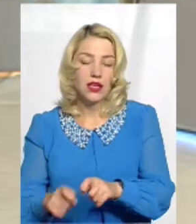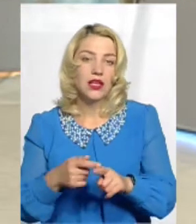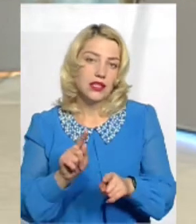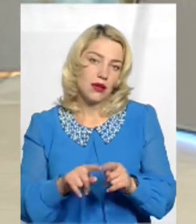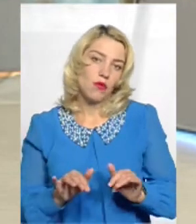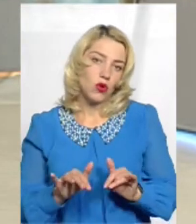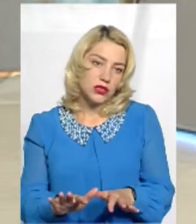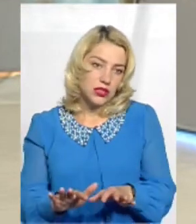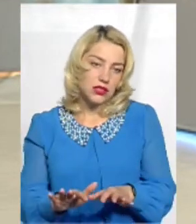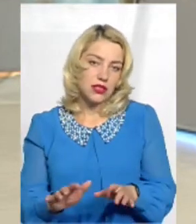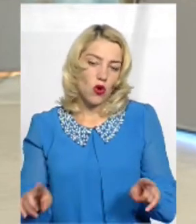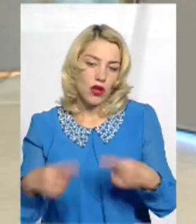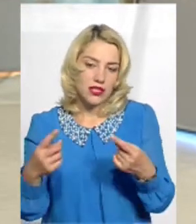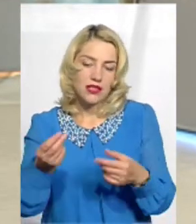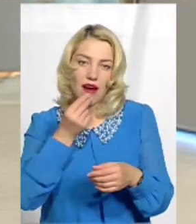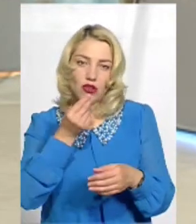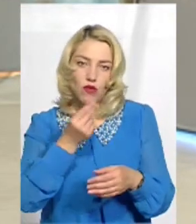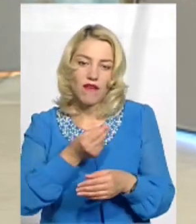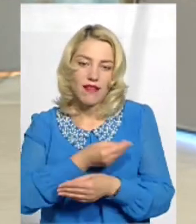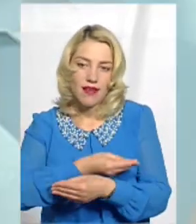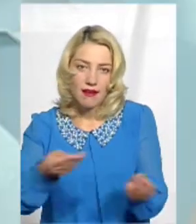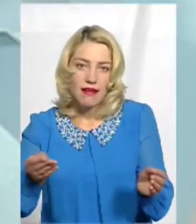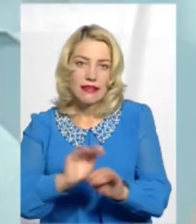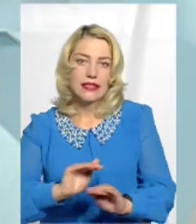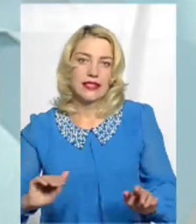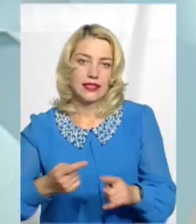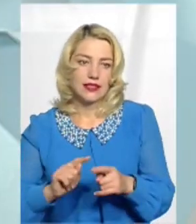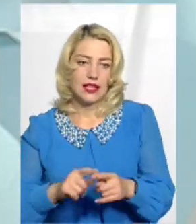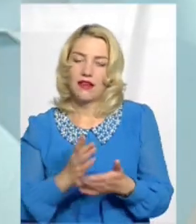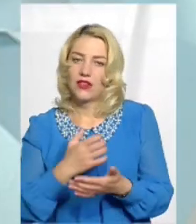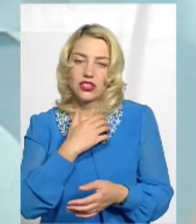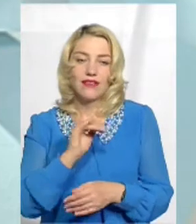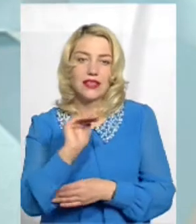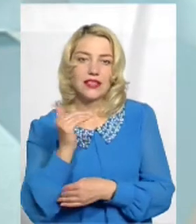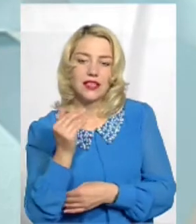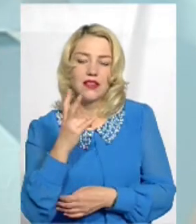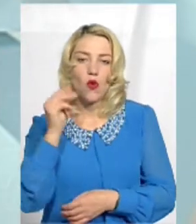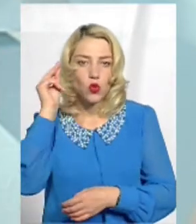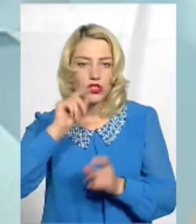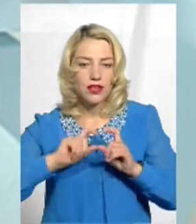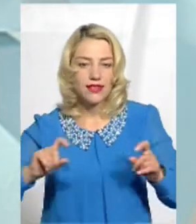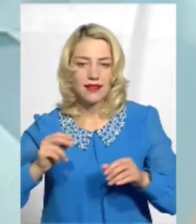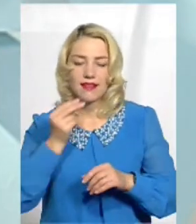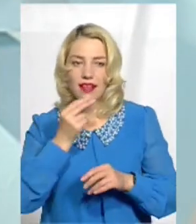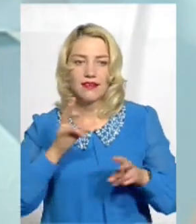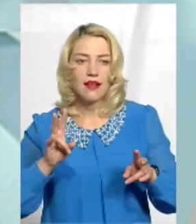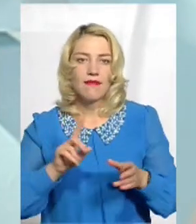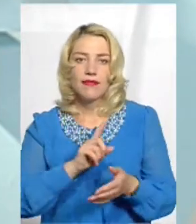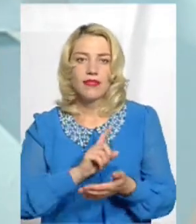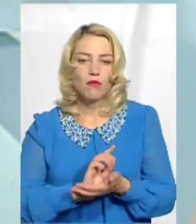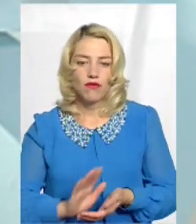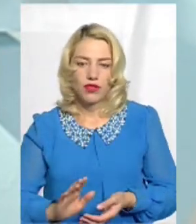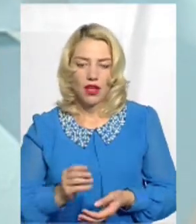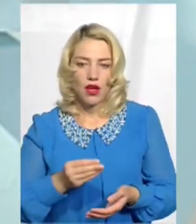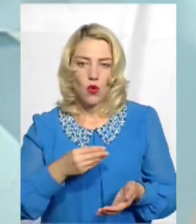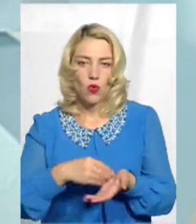власне, процес організації харчування дітей. Через те, що це є дуже важливим. Дитина у шкільній їдальні не повинна